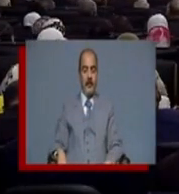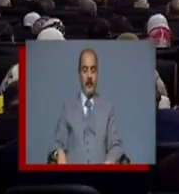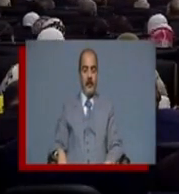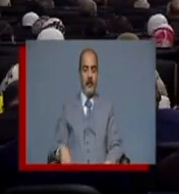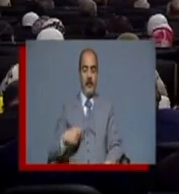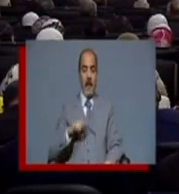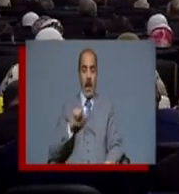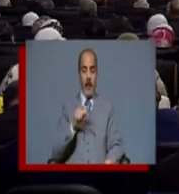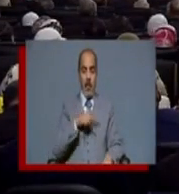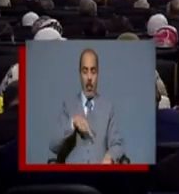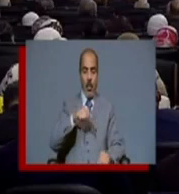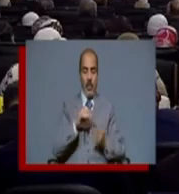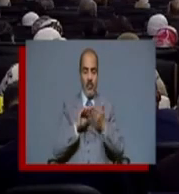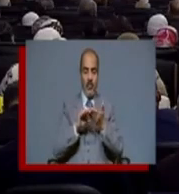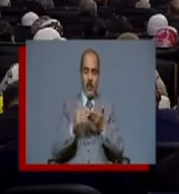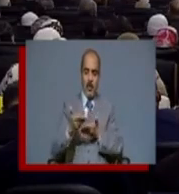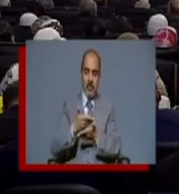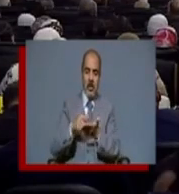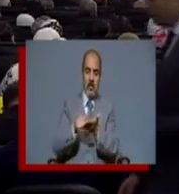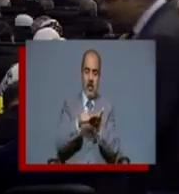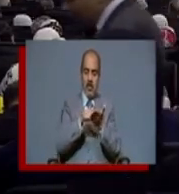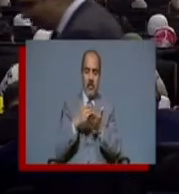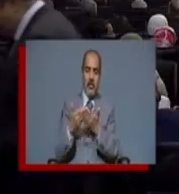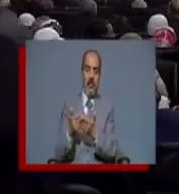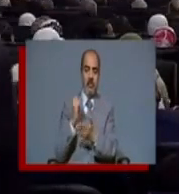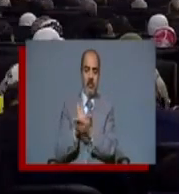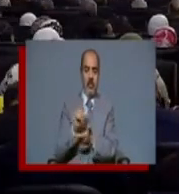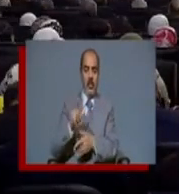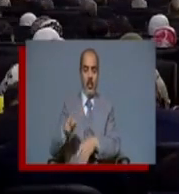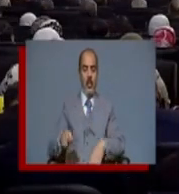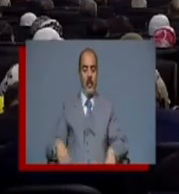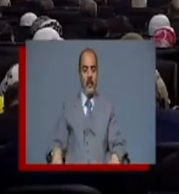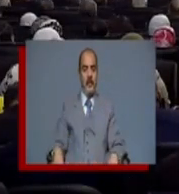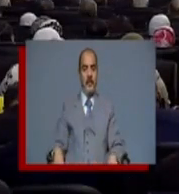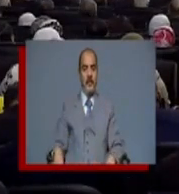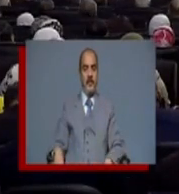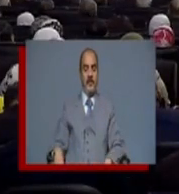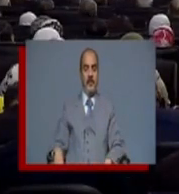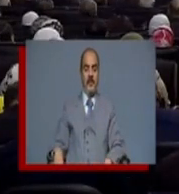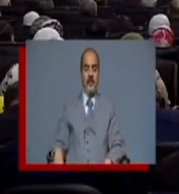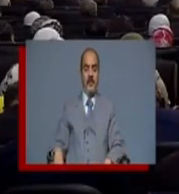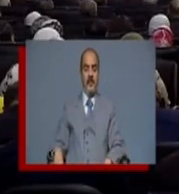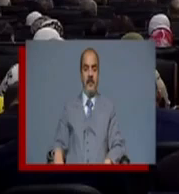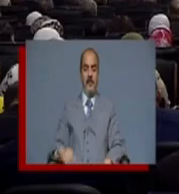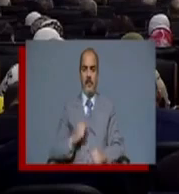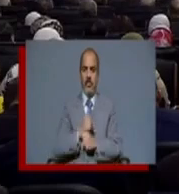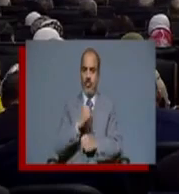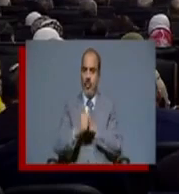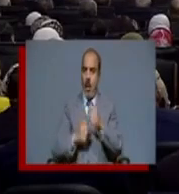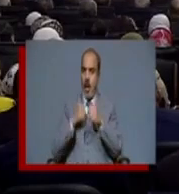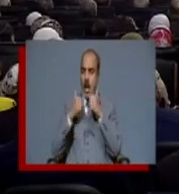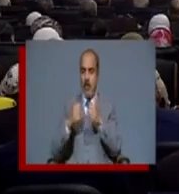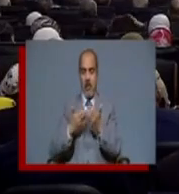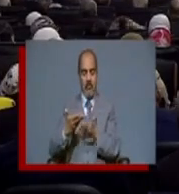تمثيليات بجربهم برضو كنت بحط شروط كويسه والناس كلهم بيعمل احتفاليه جميله وبنجيب قيادات الوزاره ونجيب